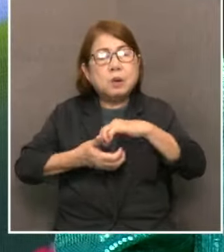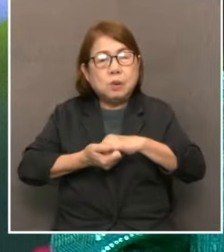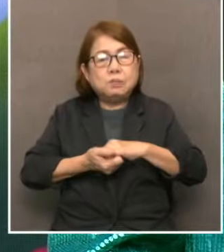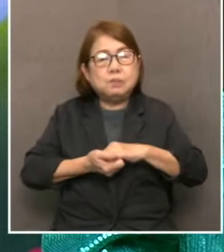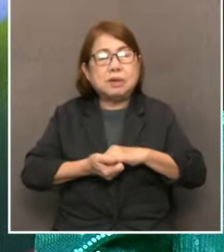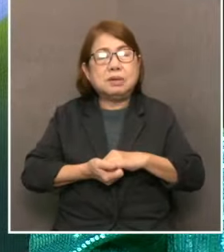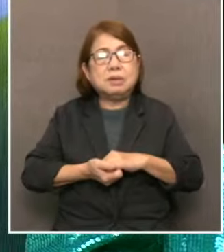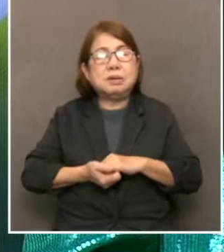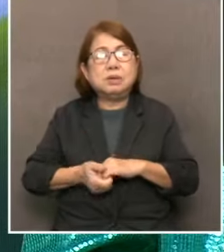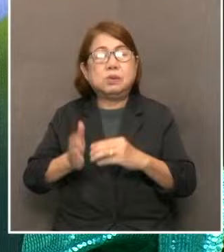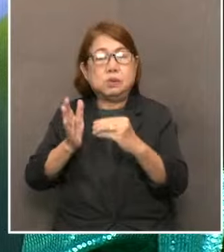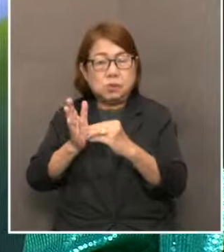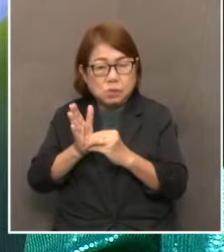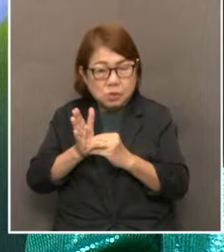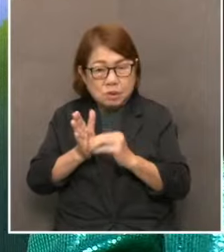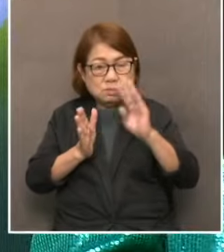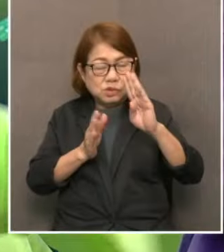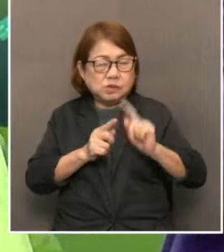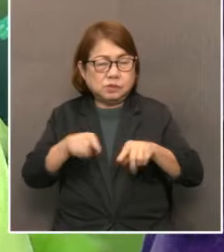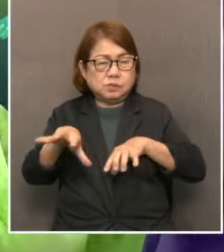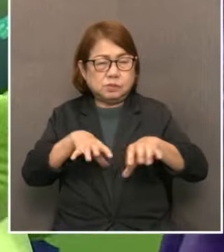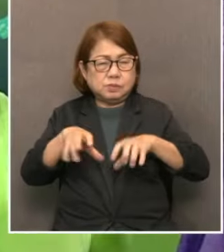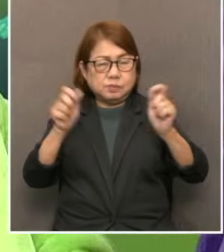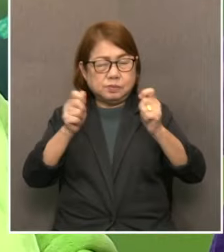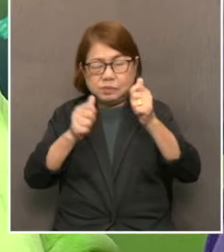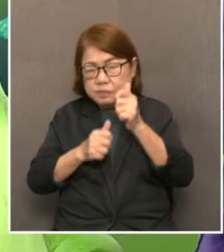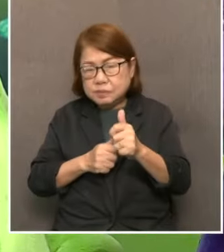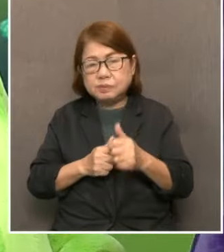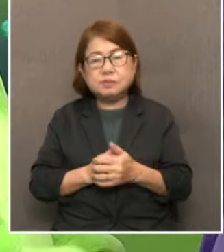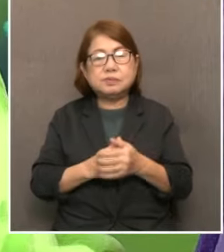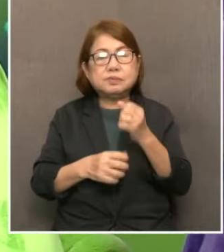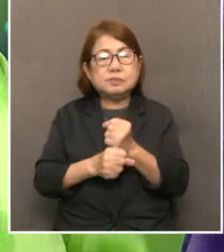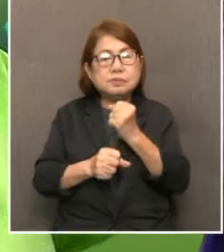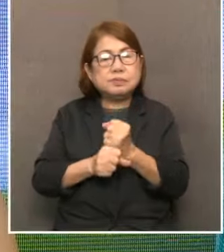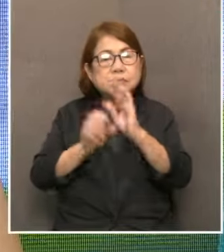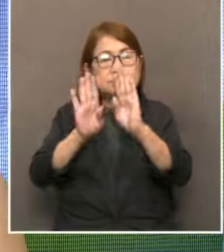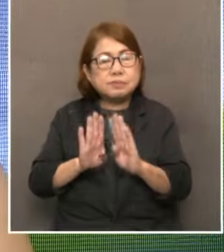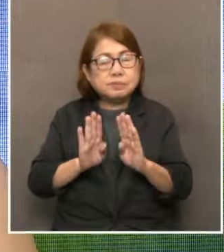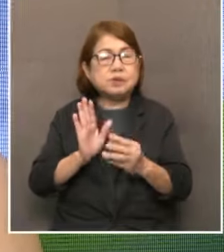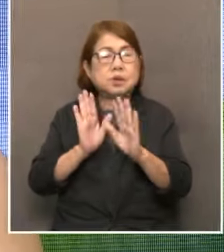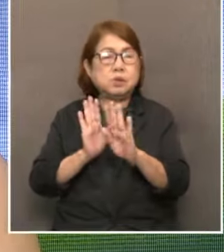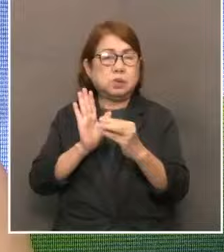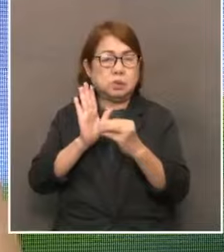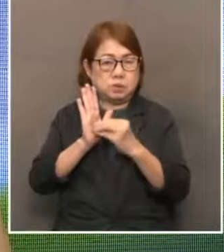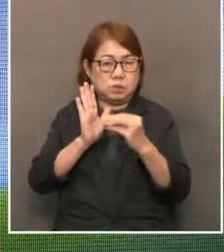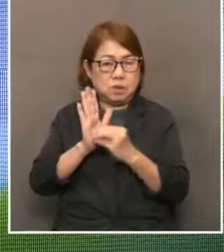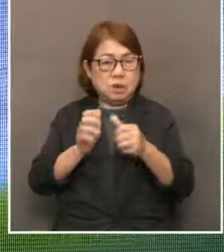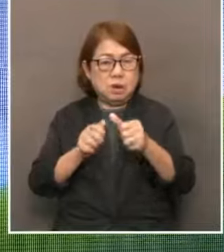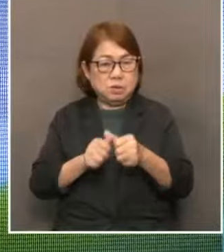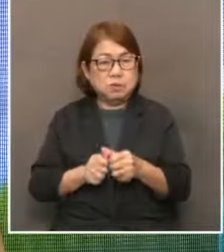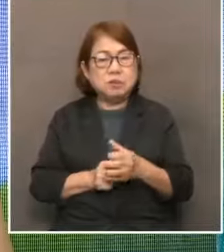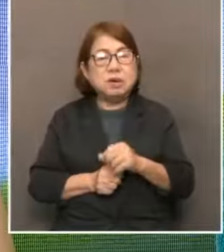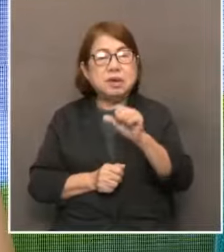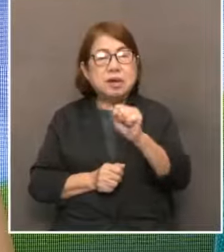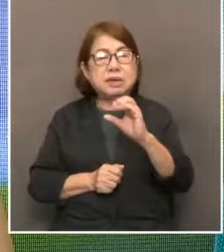เองนะคะแล้วก็ทาง Bangkokพจัดคนดีๆมีทั้งการทำ prim forum Bangkok prim forumที่ scbs nexttech